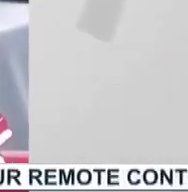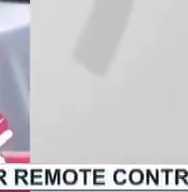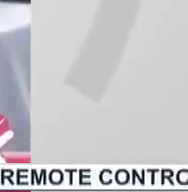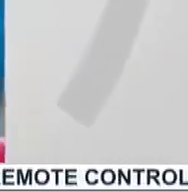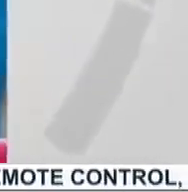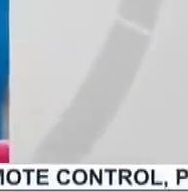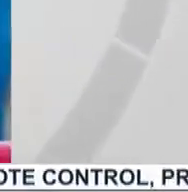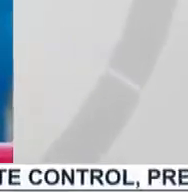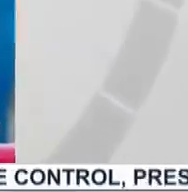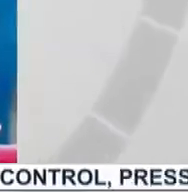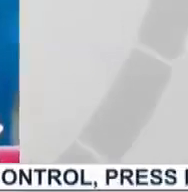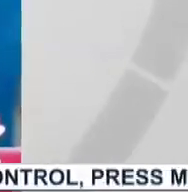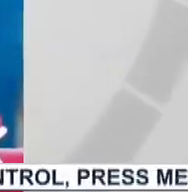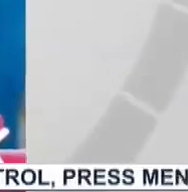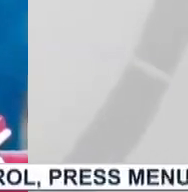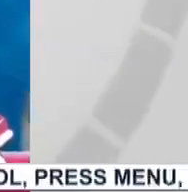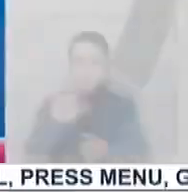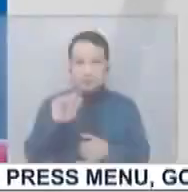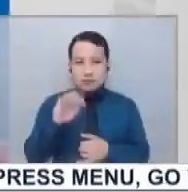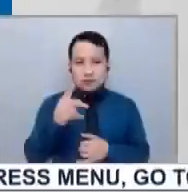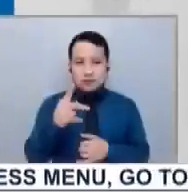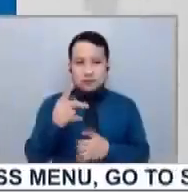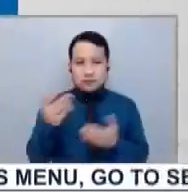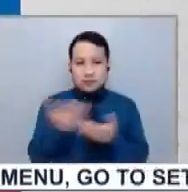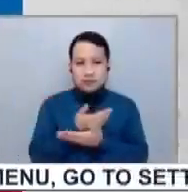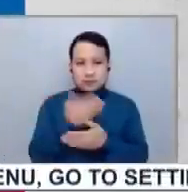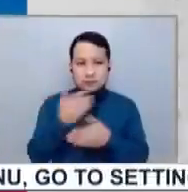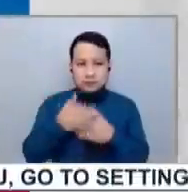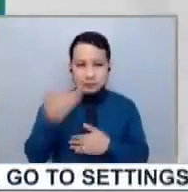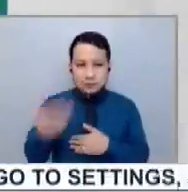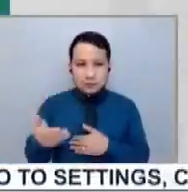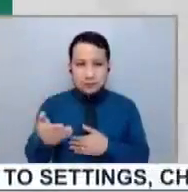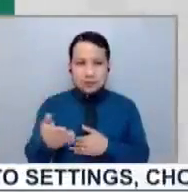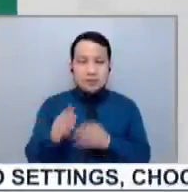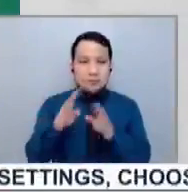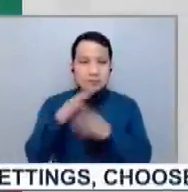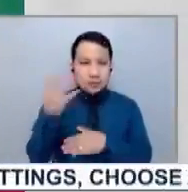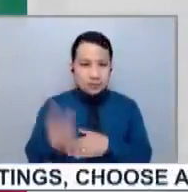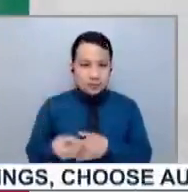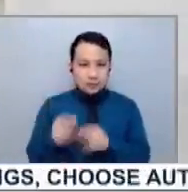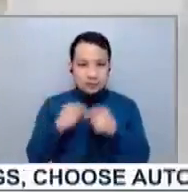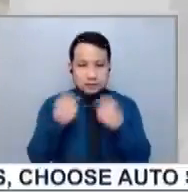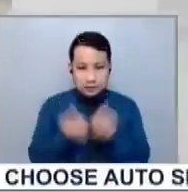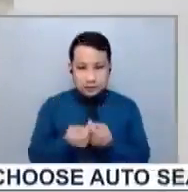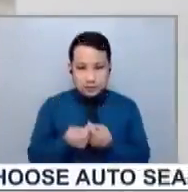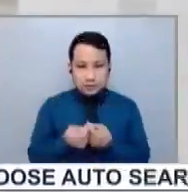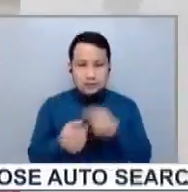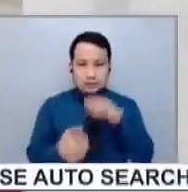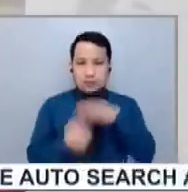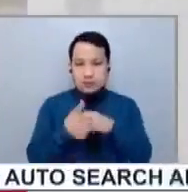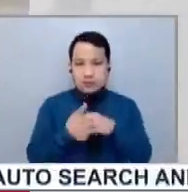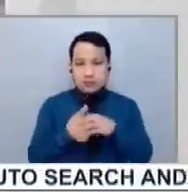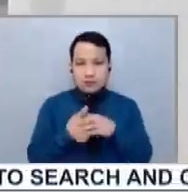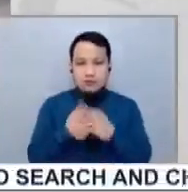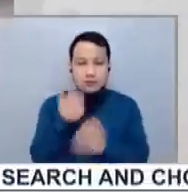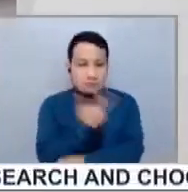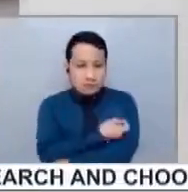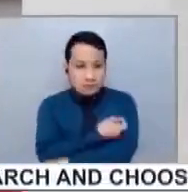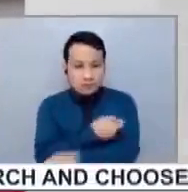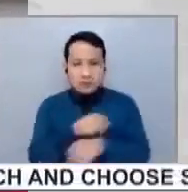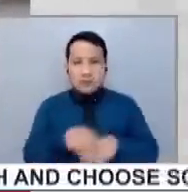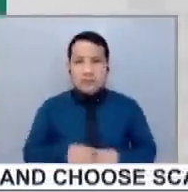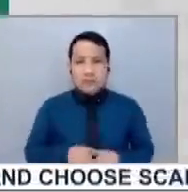Ang Barangay Lucani naman ang sunod na pinuntahan ng Batangas Vaccination Team para sa pop-up vaccination kung saan